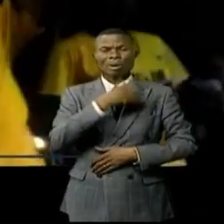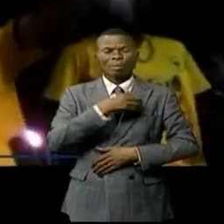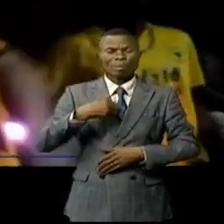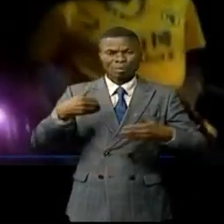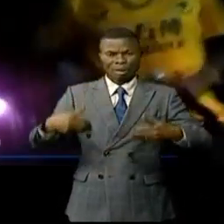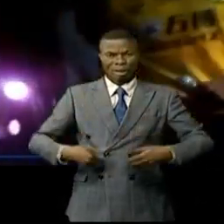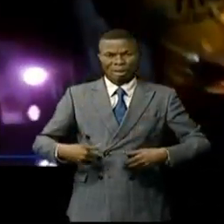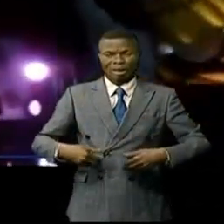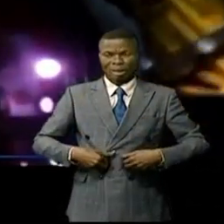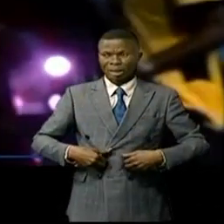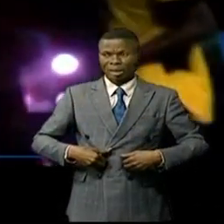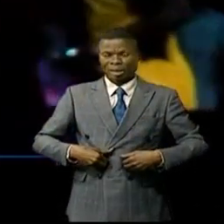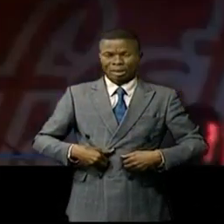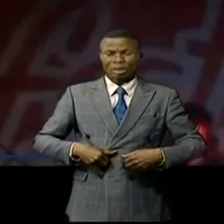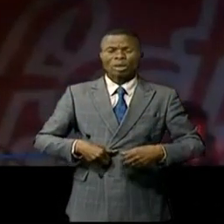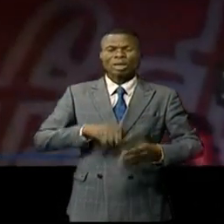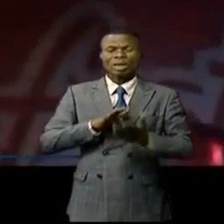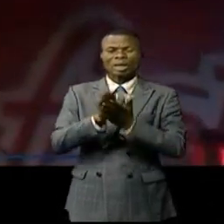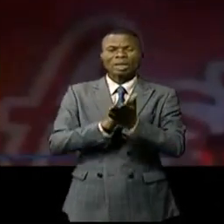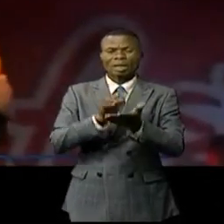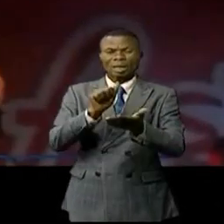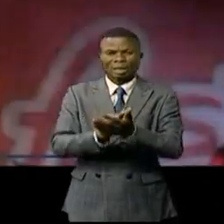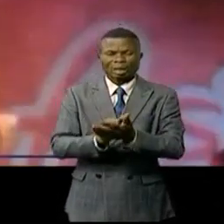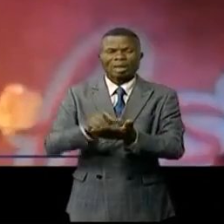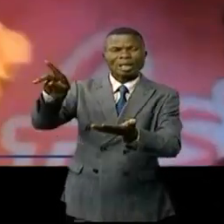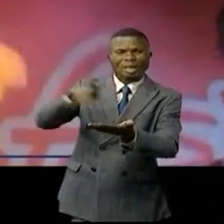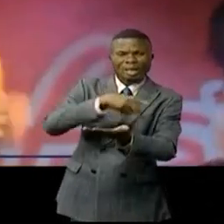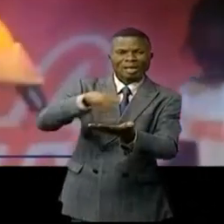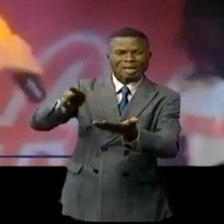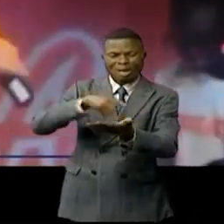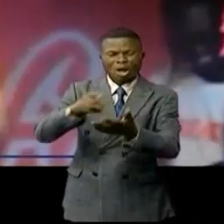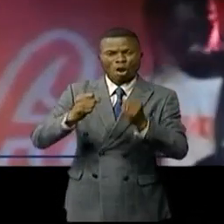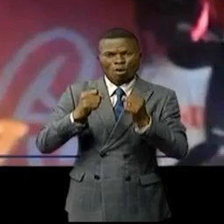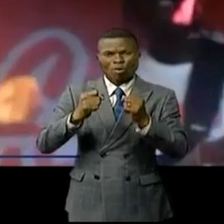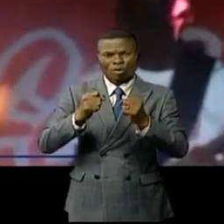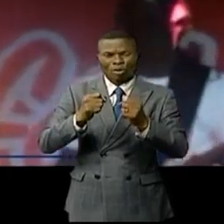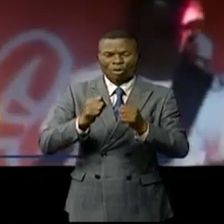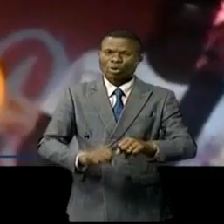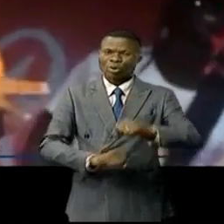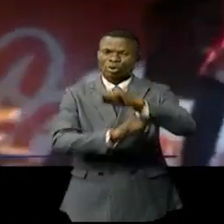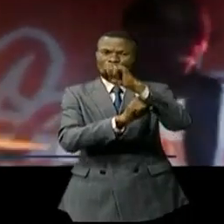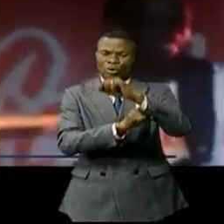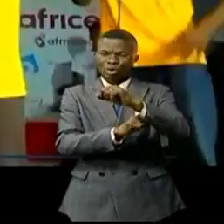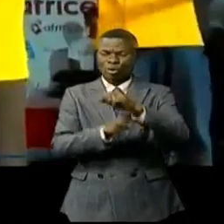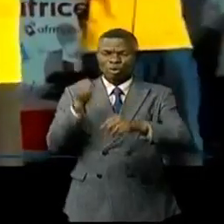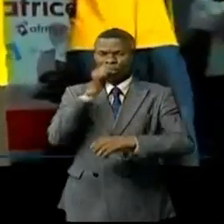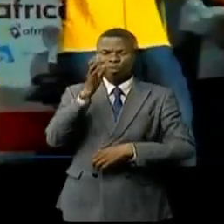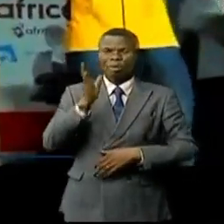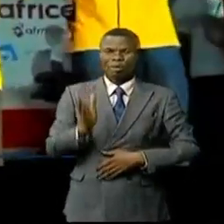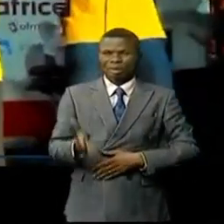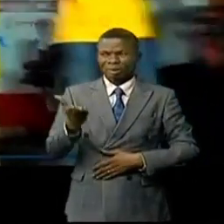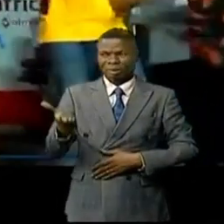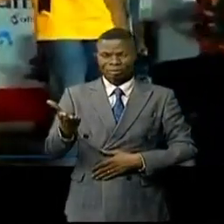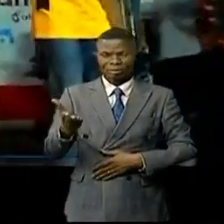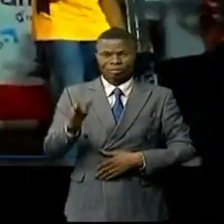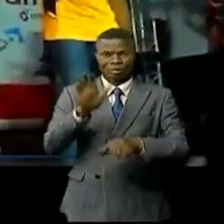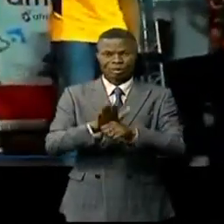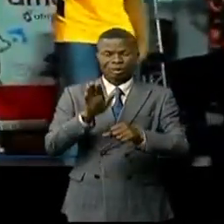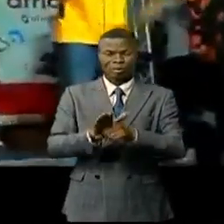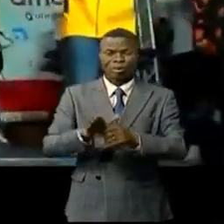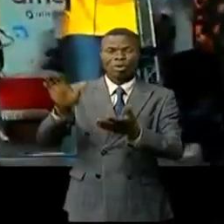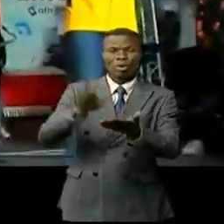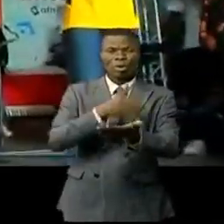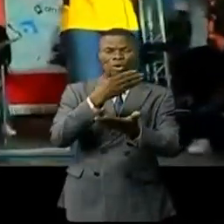jeunes emportés par ce vent exhibaient des pas de danse en accompagnant les artistes. Plusieurs